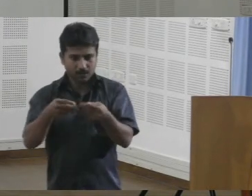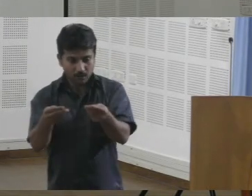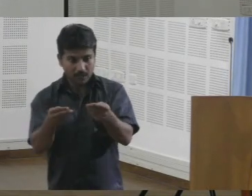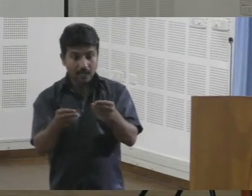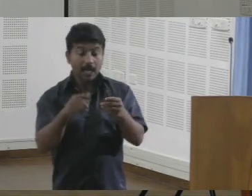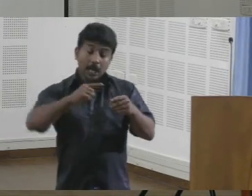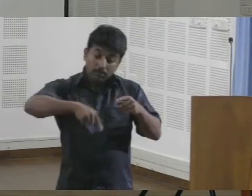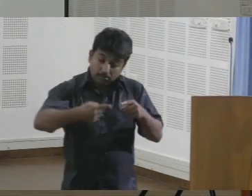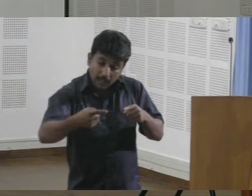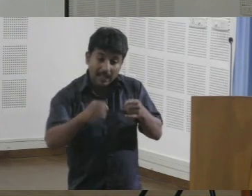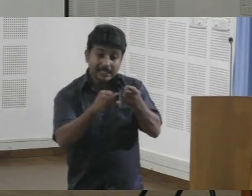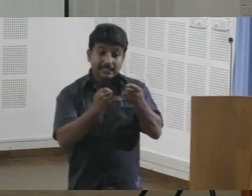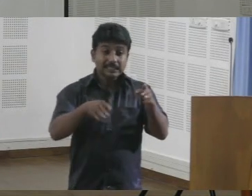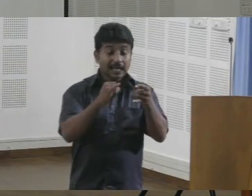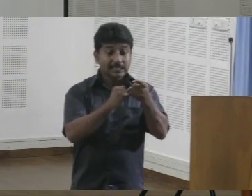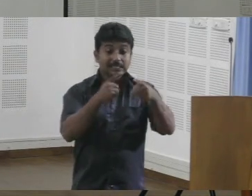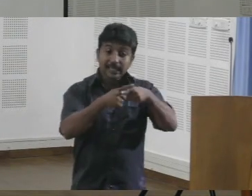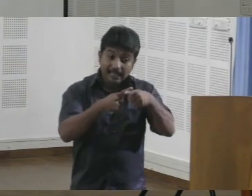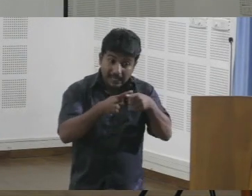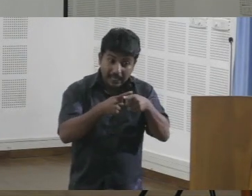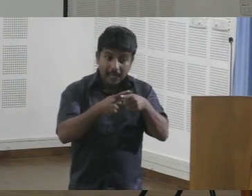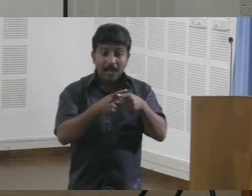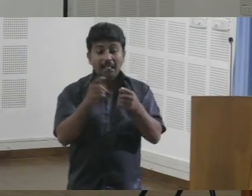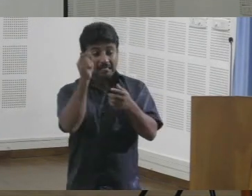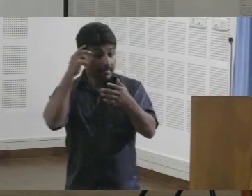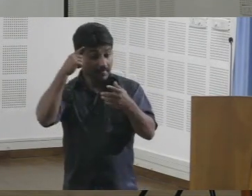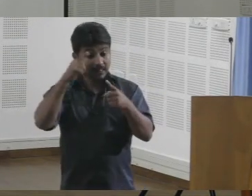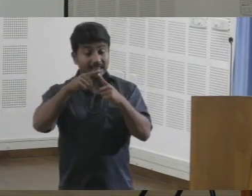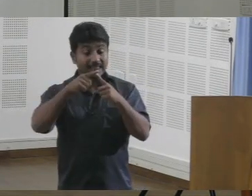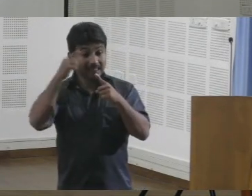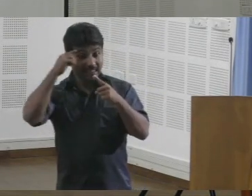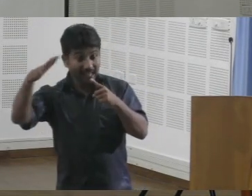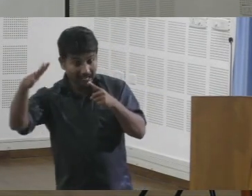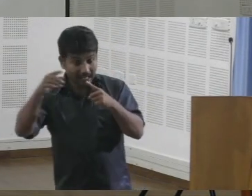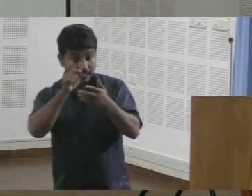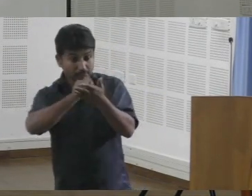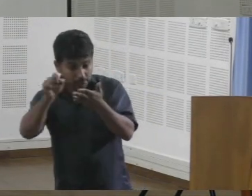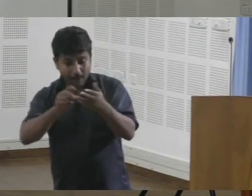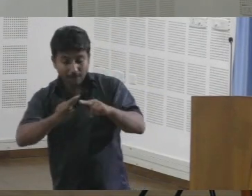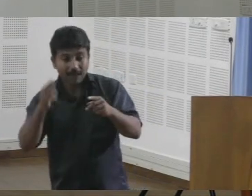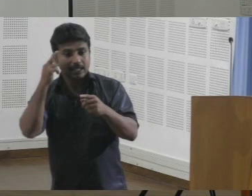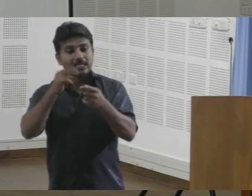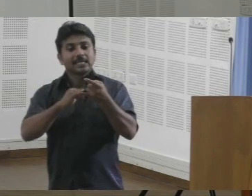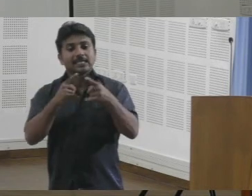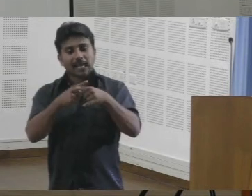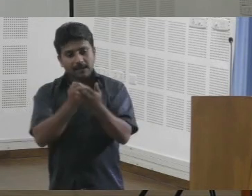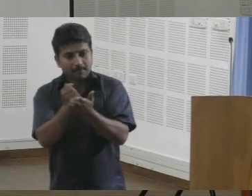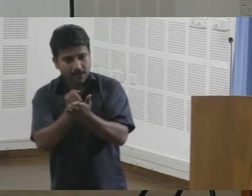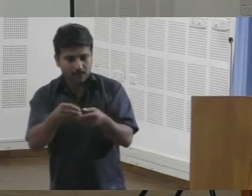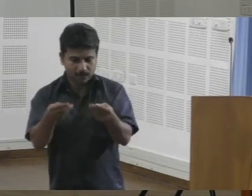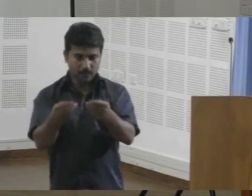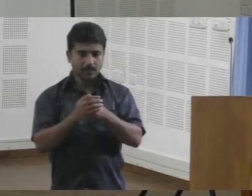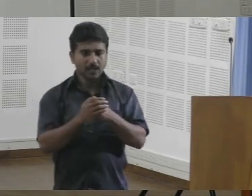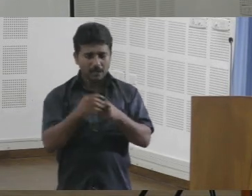കുട്ടികളെ നോക്കി, അങ്ങനെ ഞങ്ങളെല്ലാവരും ഞാനും ഹസ്ബൻഡും എന്റെ മുത്തമകനും ഒരുമിച്ച് എങ്ങനെ വർക്കൗട്ട് ആകണമെന്ന് പ്ലാൻ ചെയ്ത് ഞങ്ങൾ